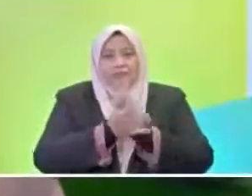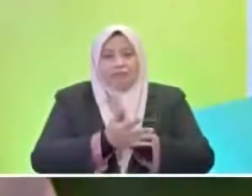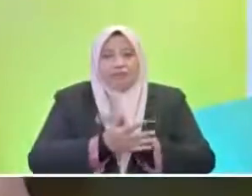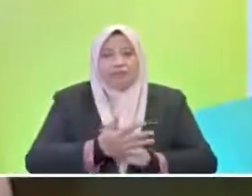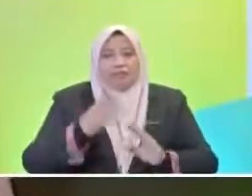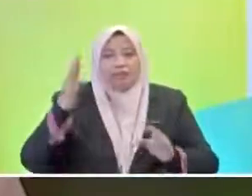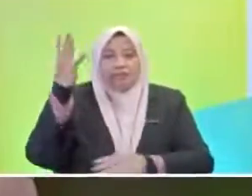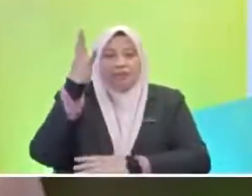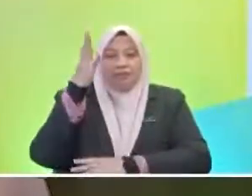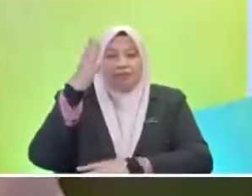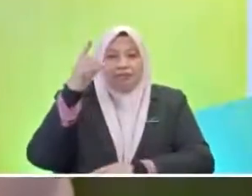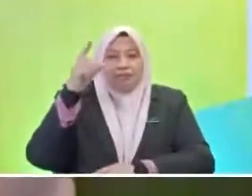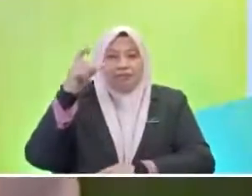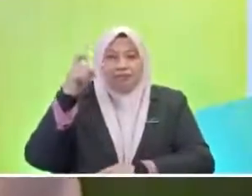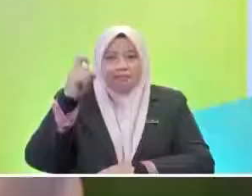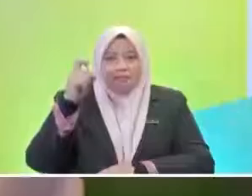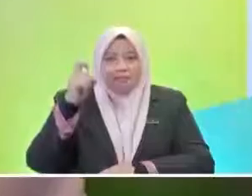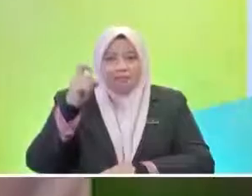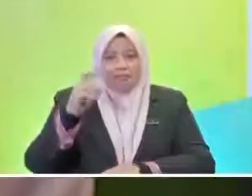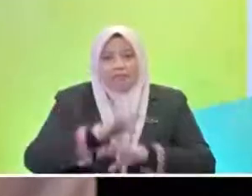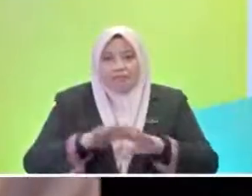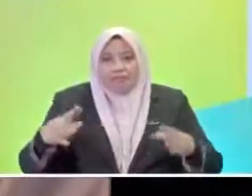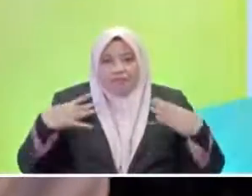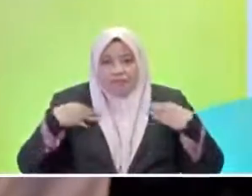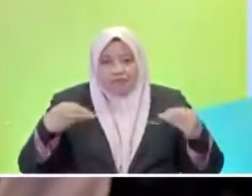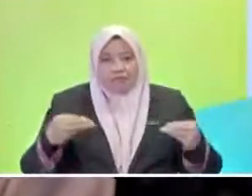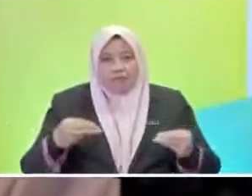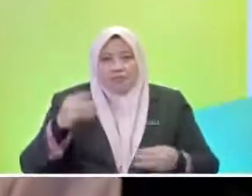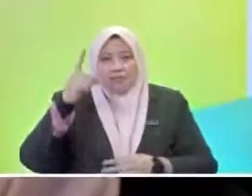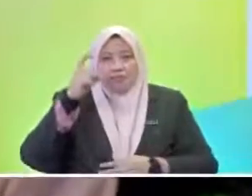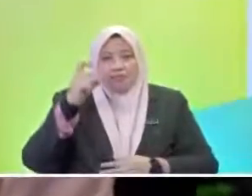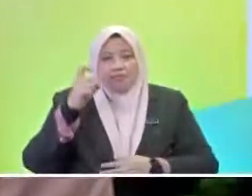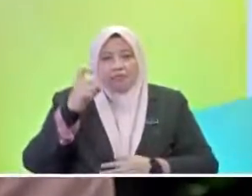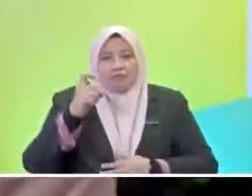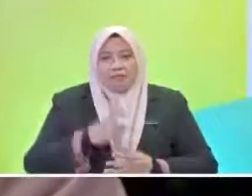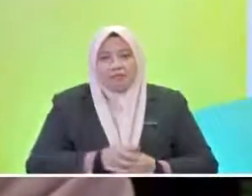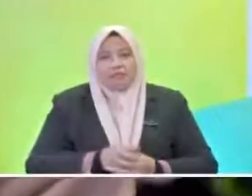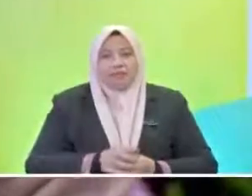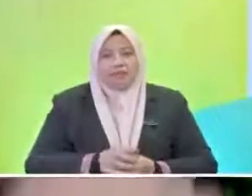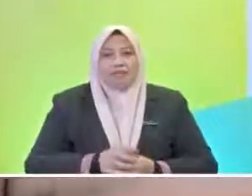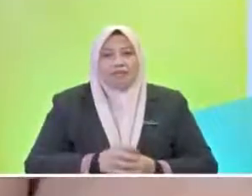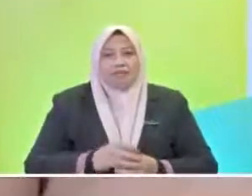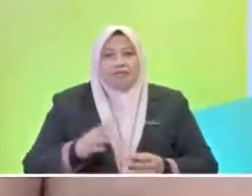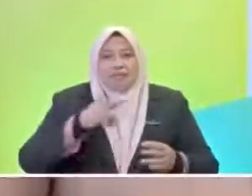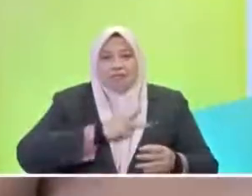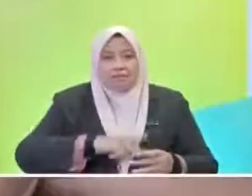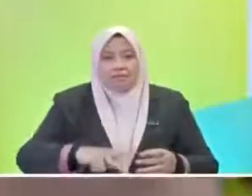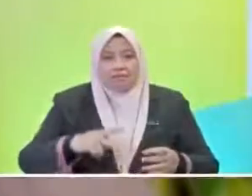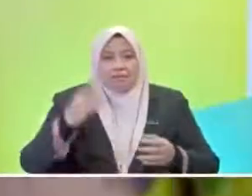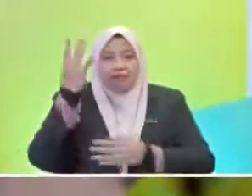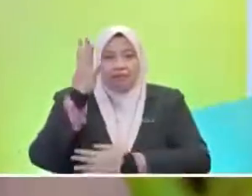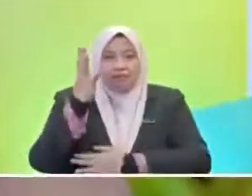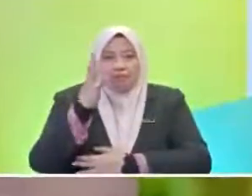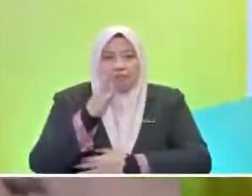pun layu, tak subur. Tak dapat keperluan kan? Dan mati cikgu. Mati. Kesian pokok tak dia? Kesian cikgu. Kesian. Oh